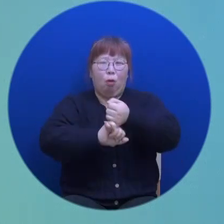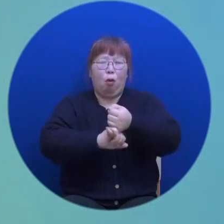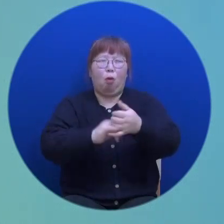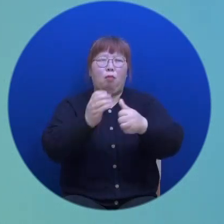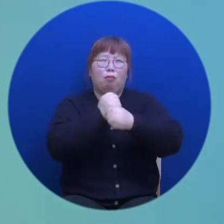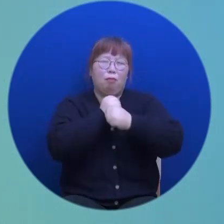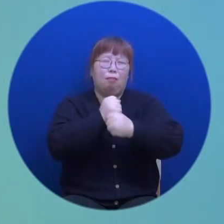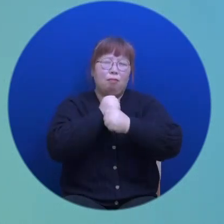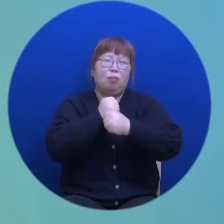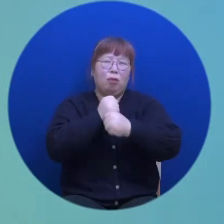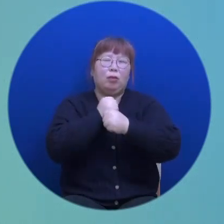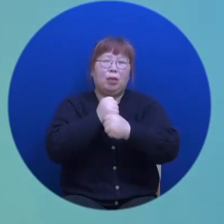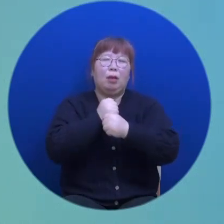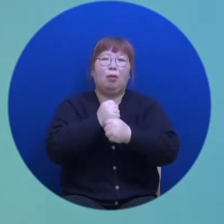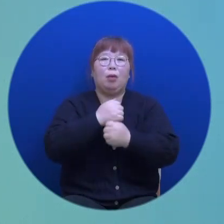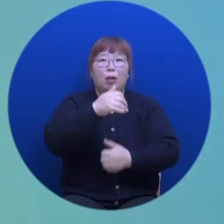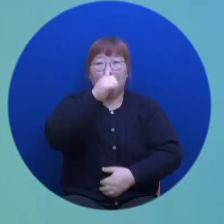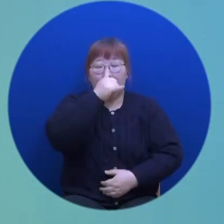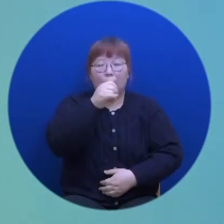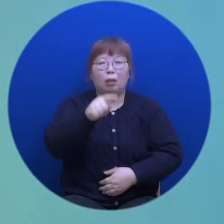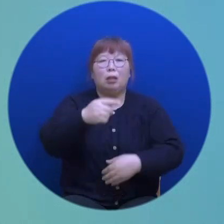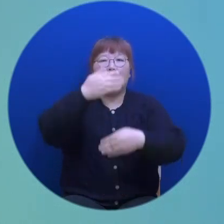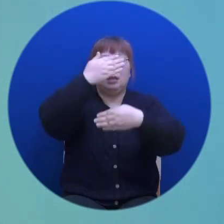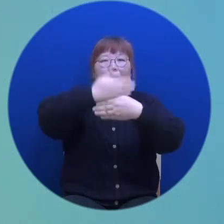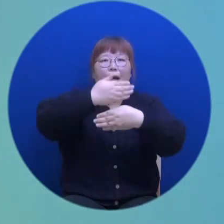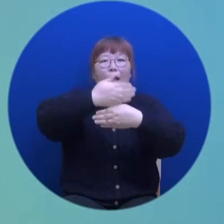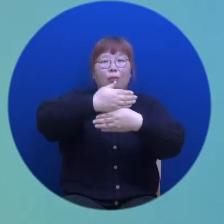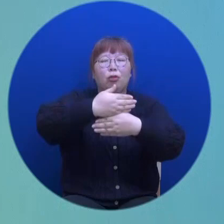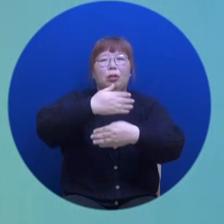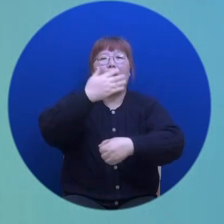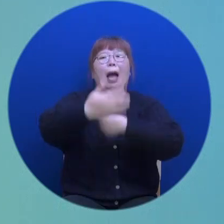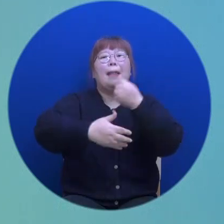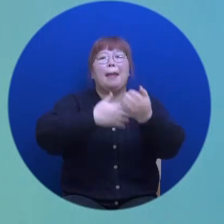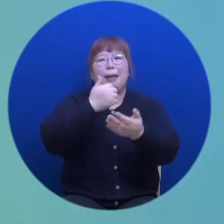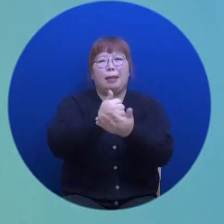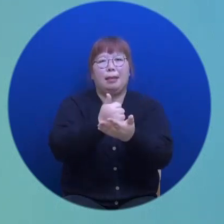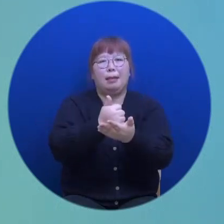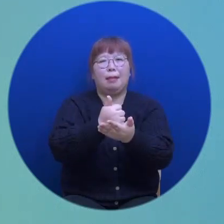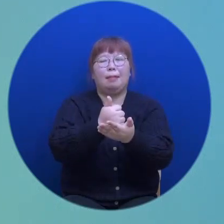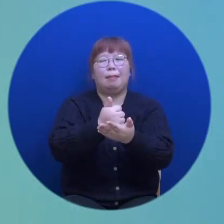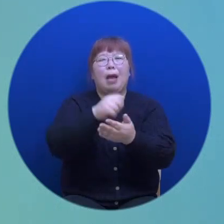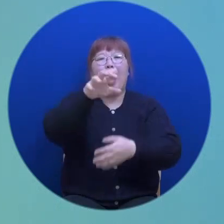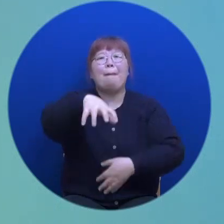붙잡고 발버둥 쳤던 그 장애물들을 그때 비로소 하나씩